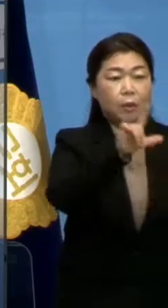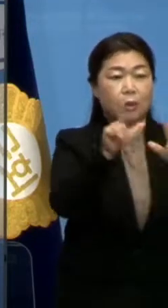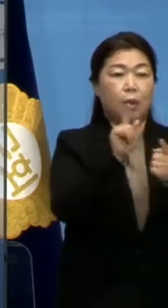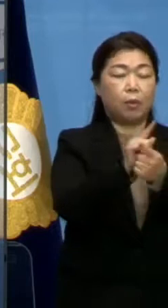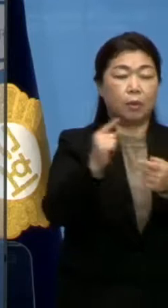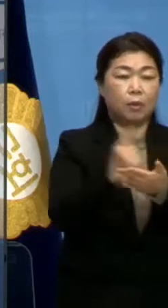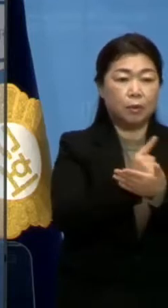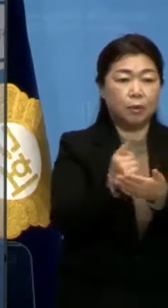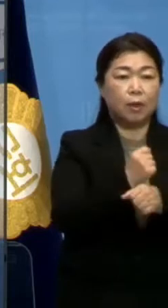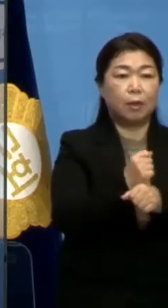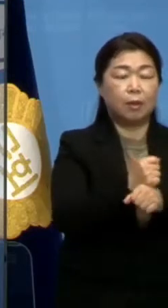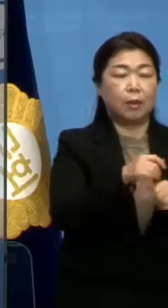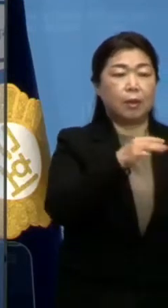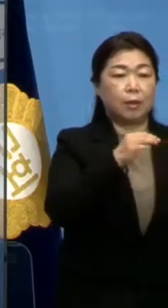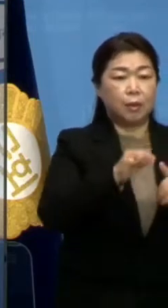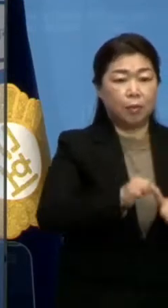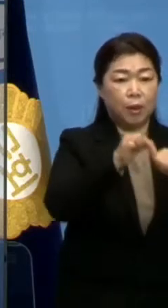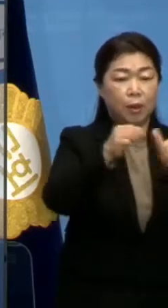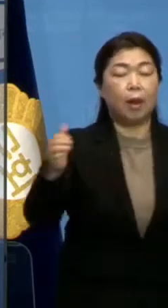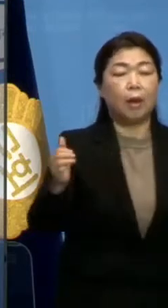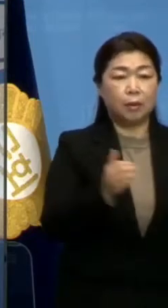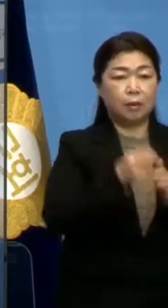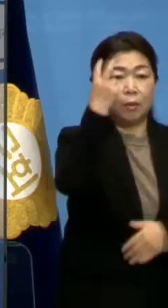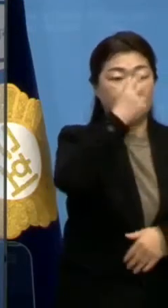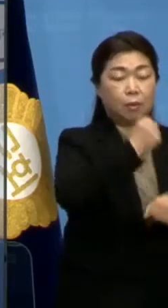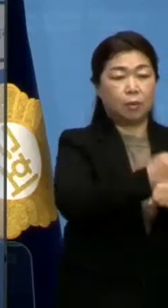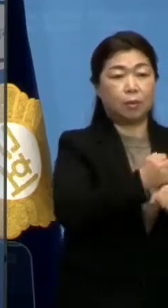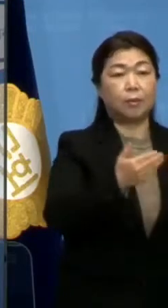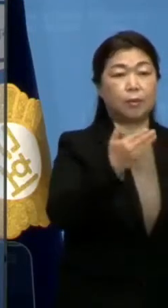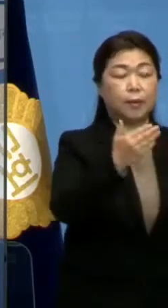이르는 전 과정을 돌고 도록 하겠습니다